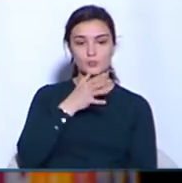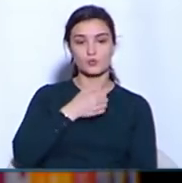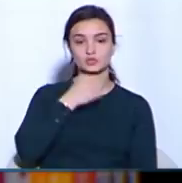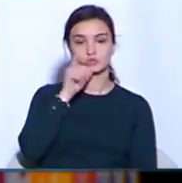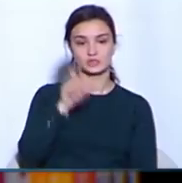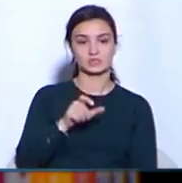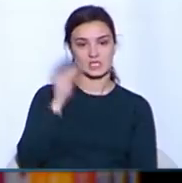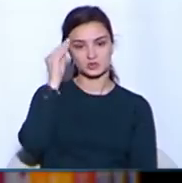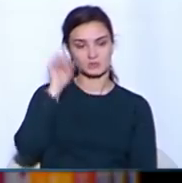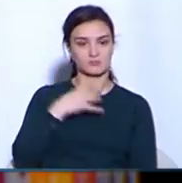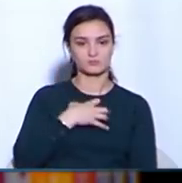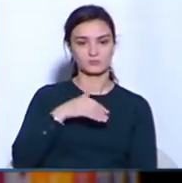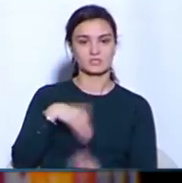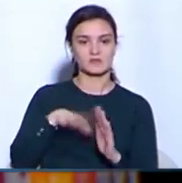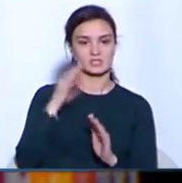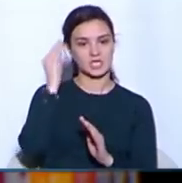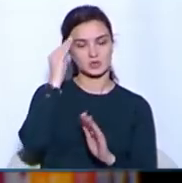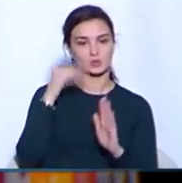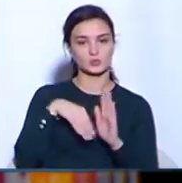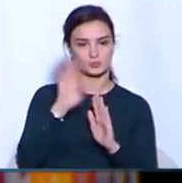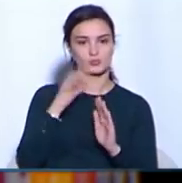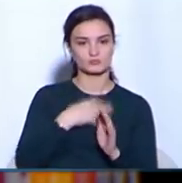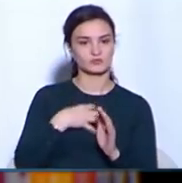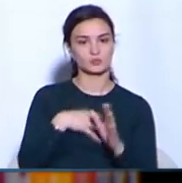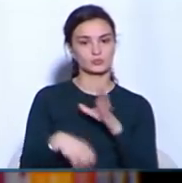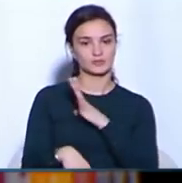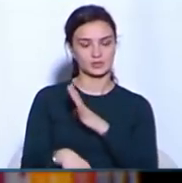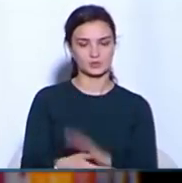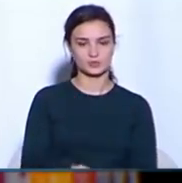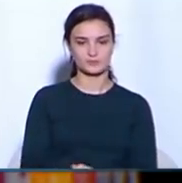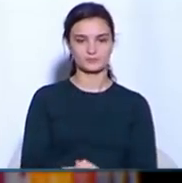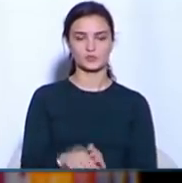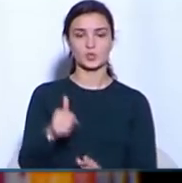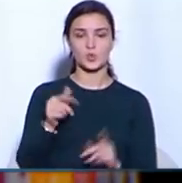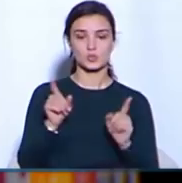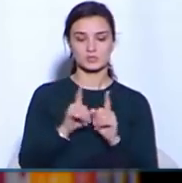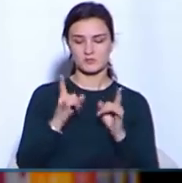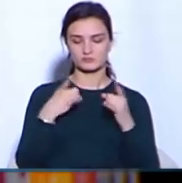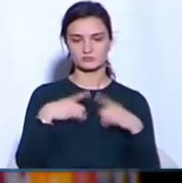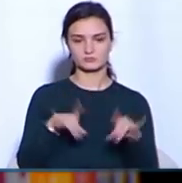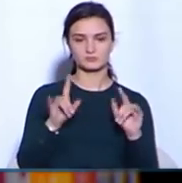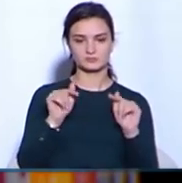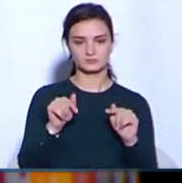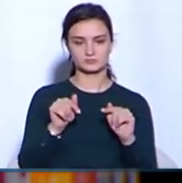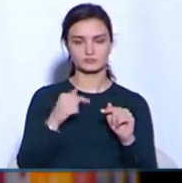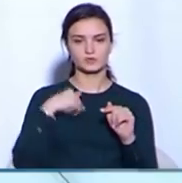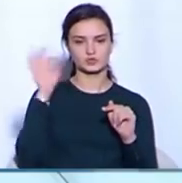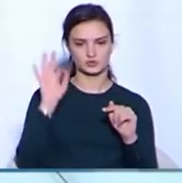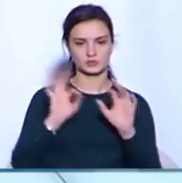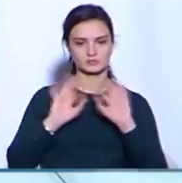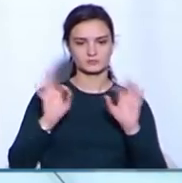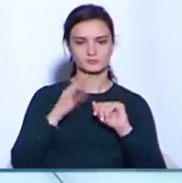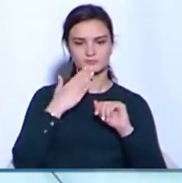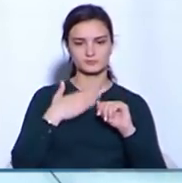აღარ იყოს მნიშვნელოვანი და თავისი აზრი უფრო პრიორიტეტული იყოს. როგორც კი ბავშვი იბადება და აქ ჩვენ ხშირად